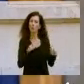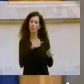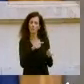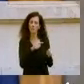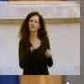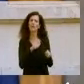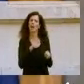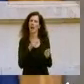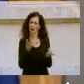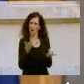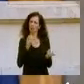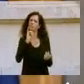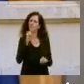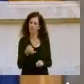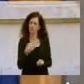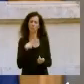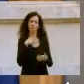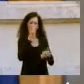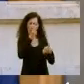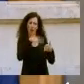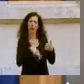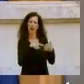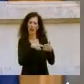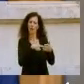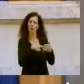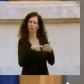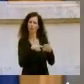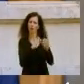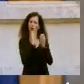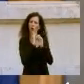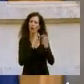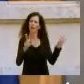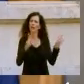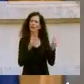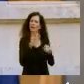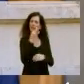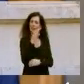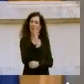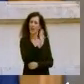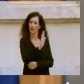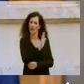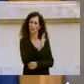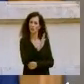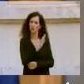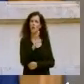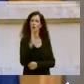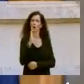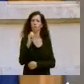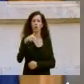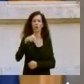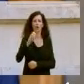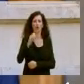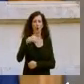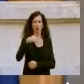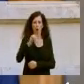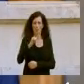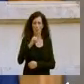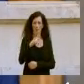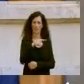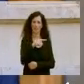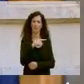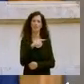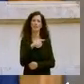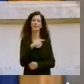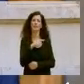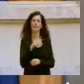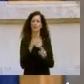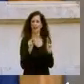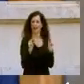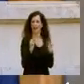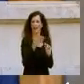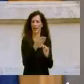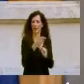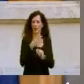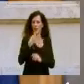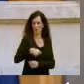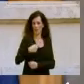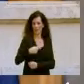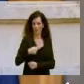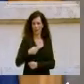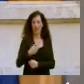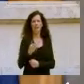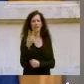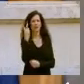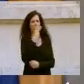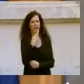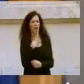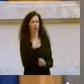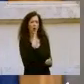del neo presidente di confindustria bonomi col quale peraltro o un dialogo essendo lui già esponente